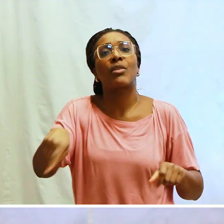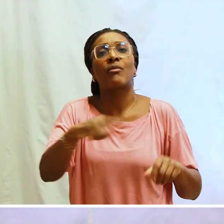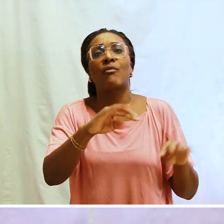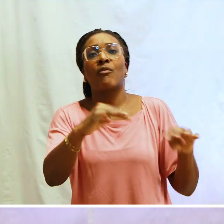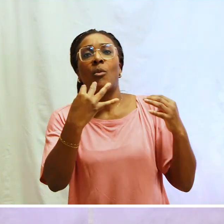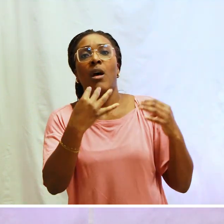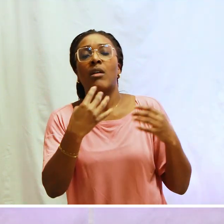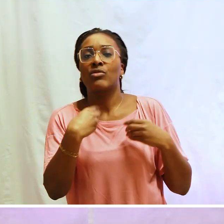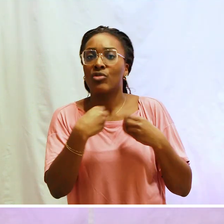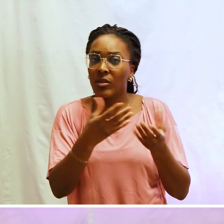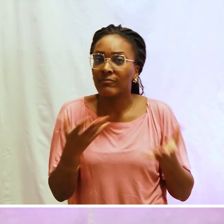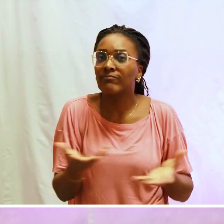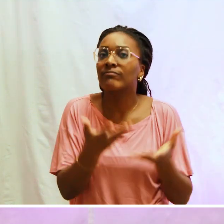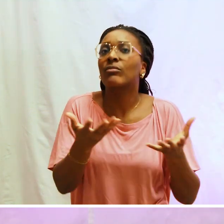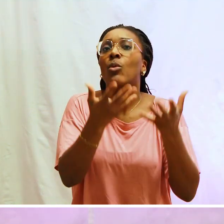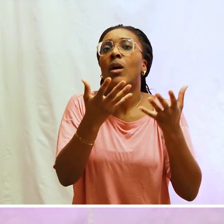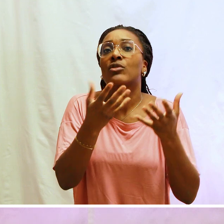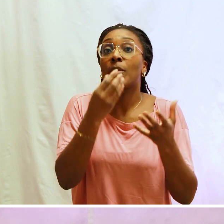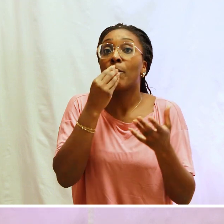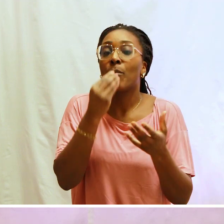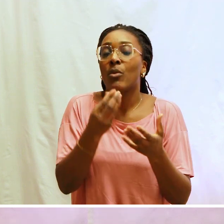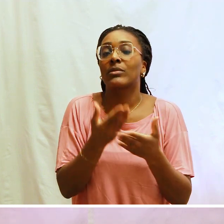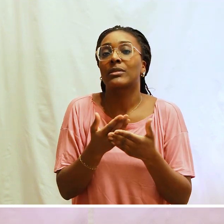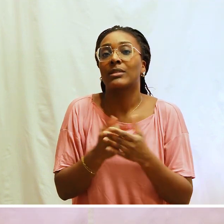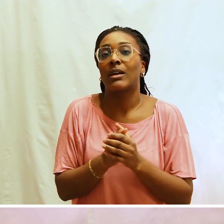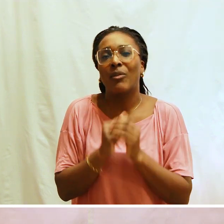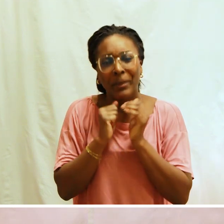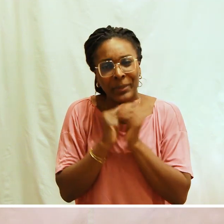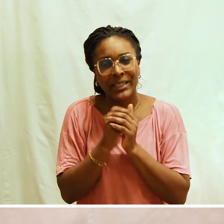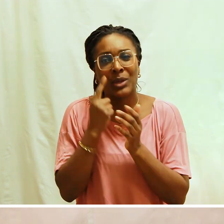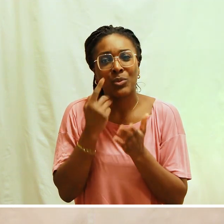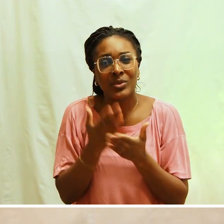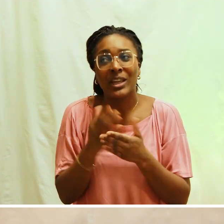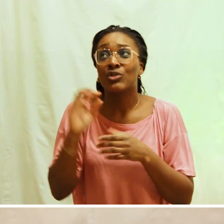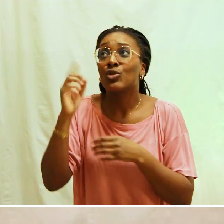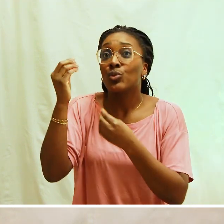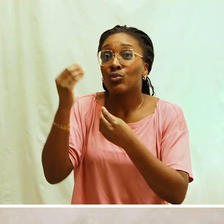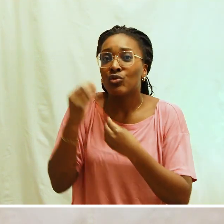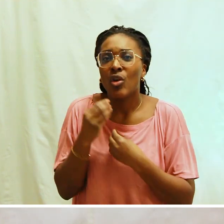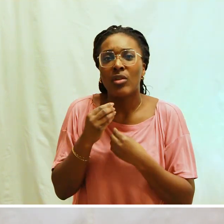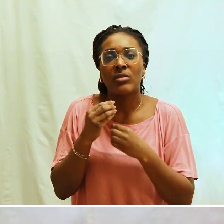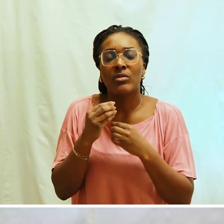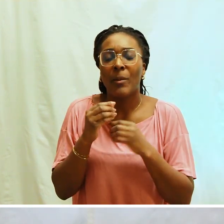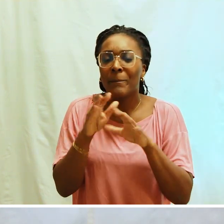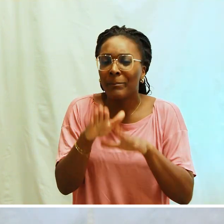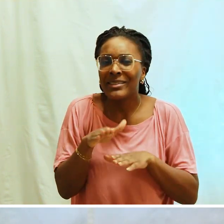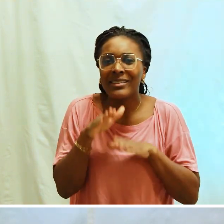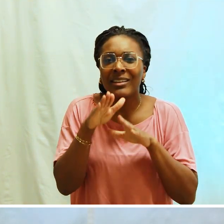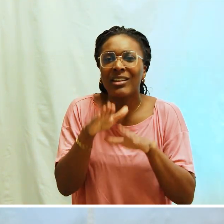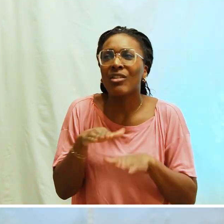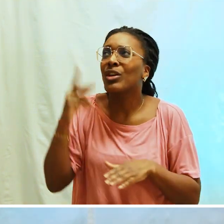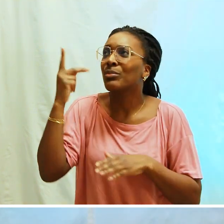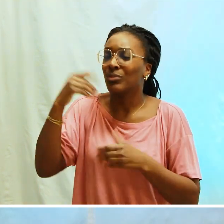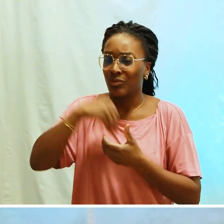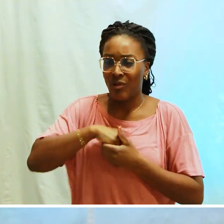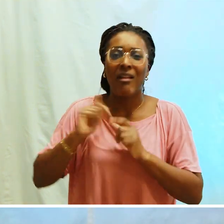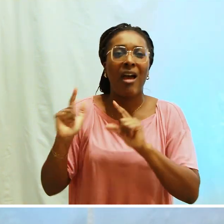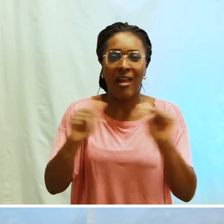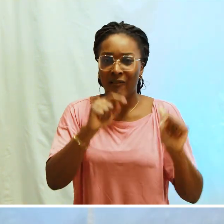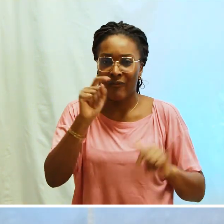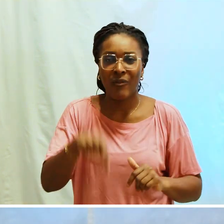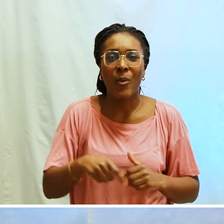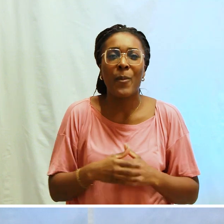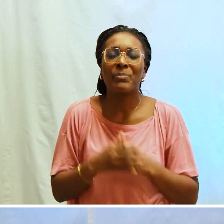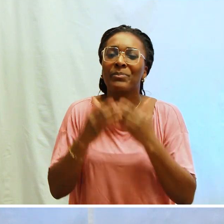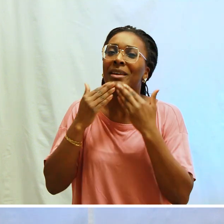bonne et excellente. Alors on va prier comme ça aujourd'hui. Que Dieu nous donne ses entrailles de miséricorde. Seigneur, merci pour ta parole,